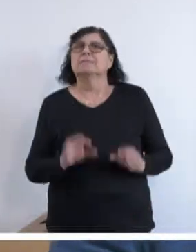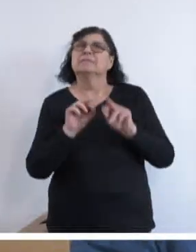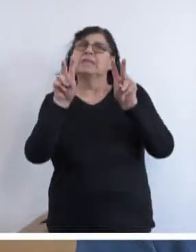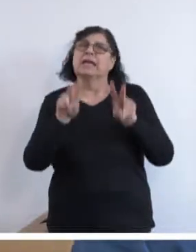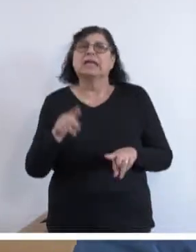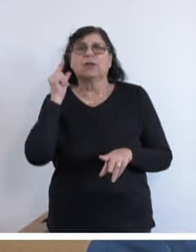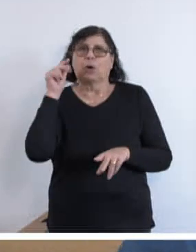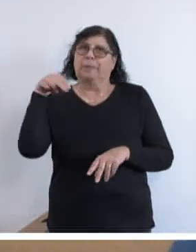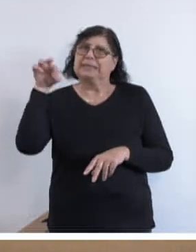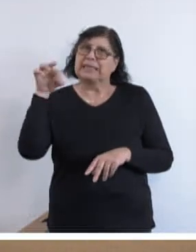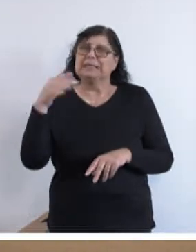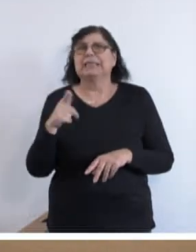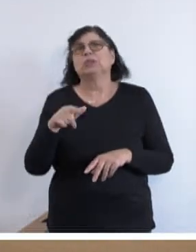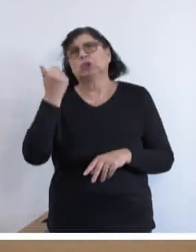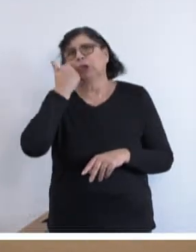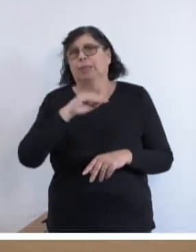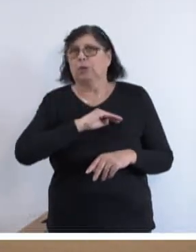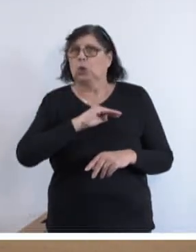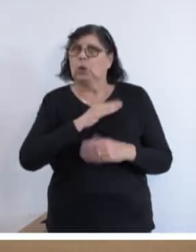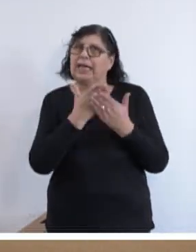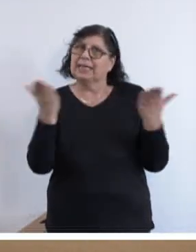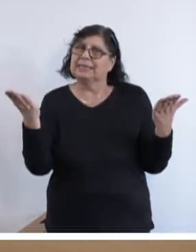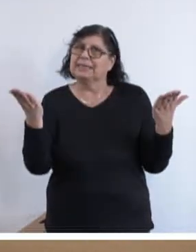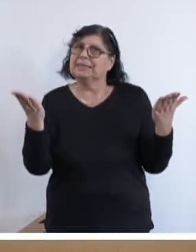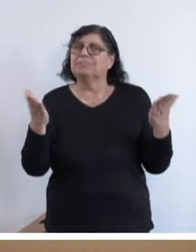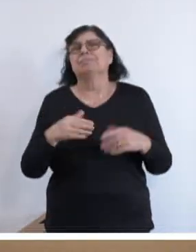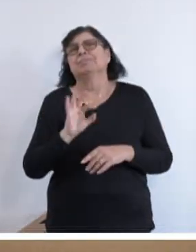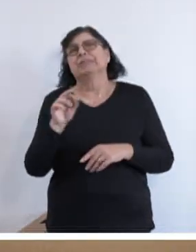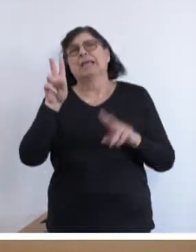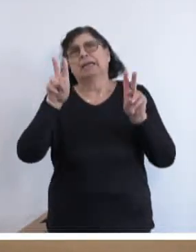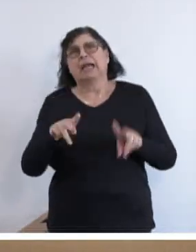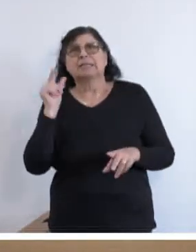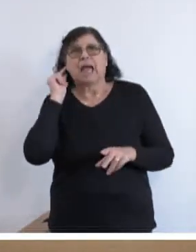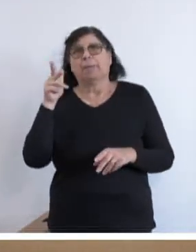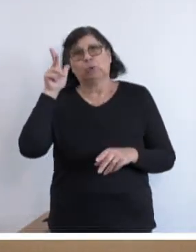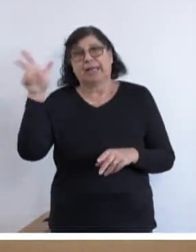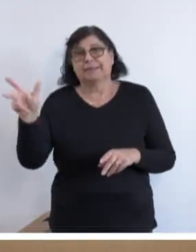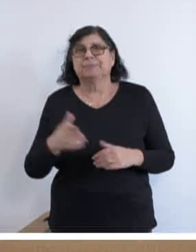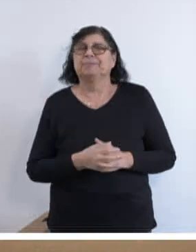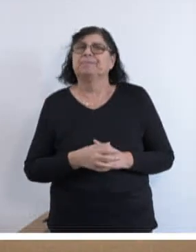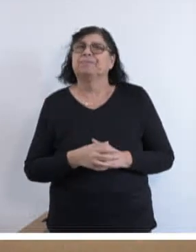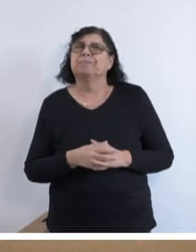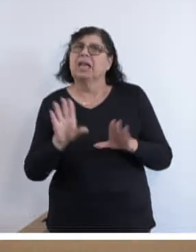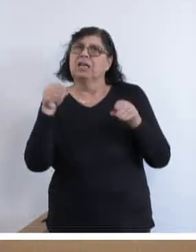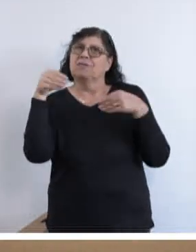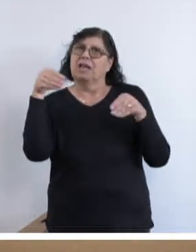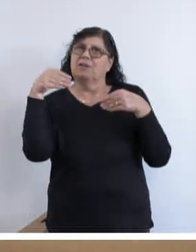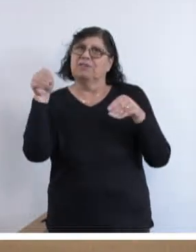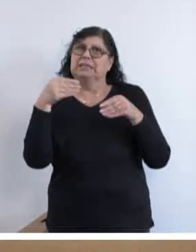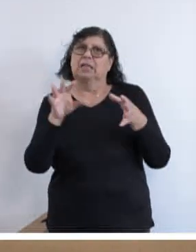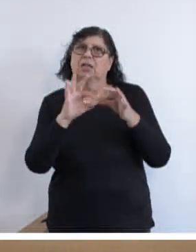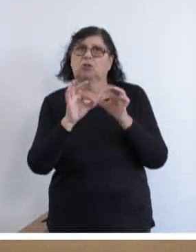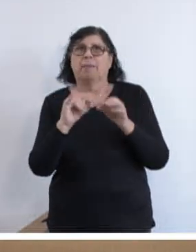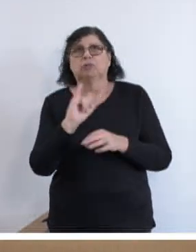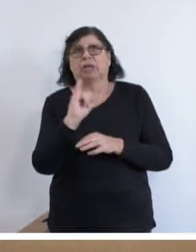Sehr geehrte Frau Präsidentin, liebe Kolleginnen und Kollegen, meine sehr verehrten Damen und Herren. Qualifizierte Dolmetscherinnen